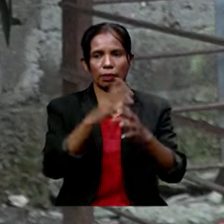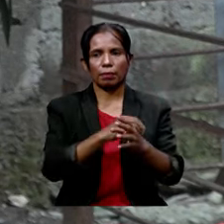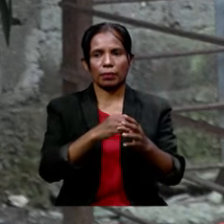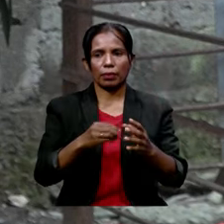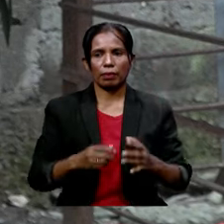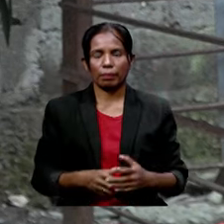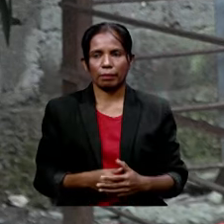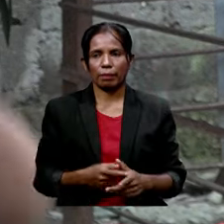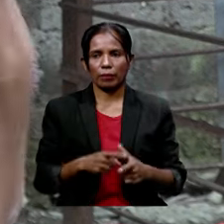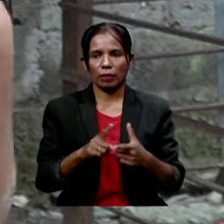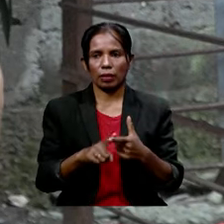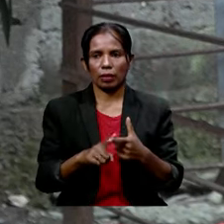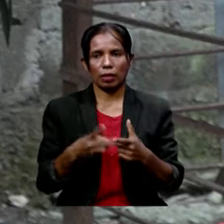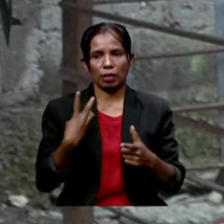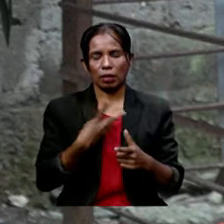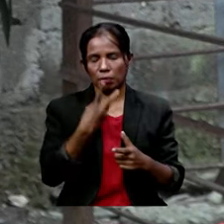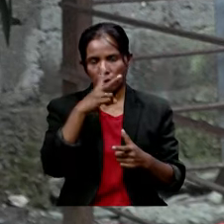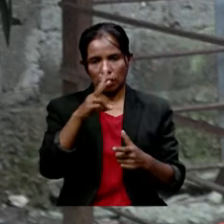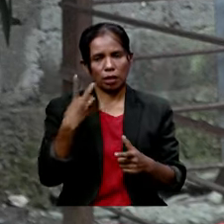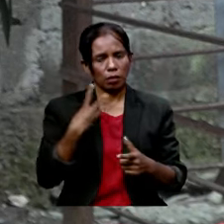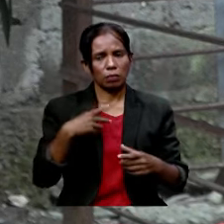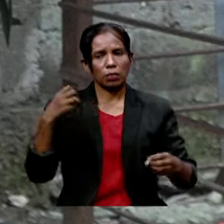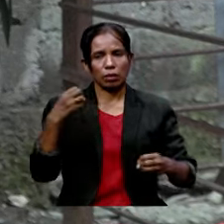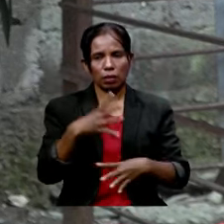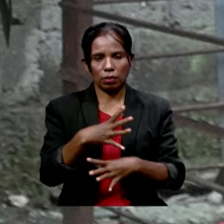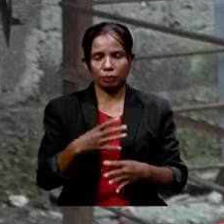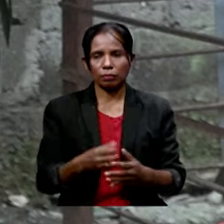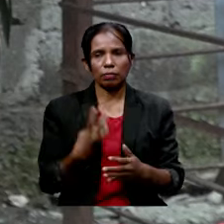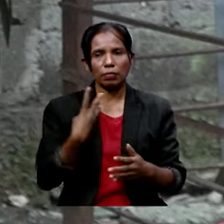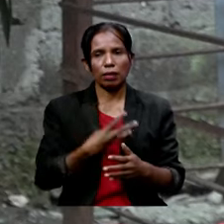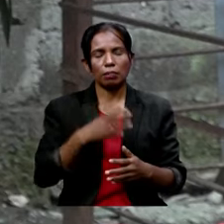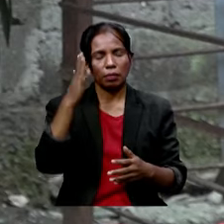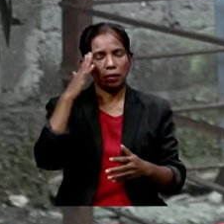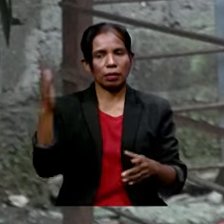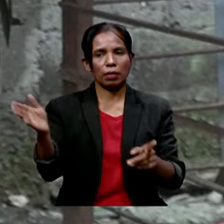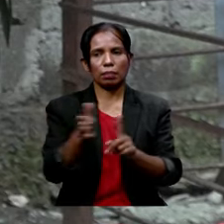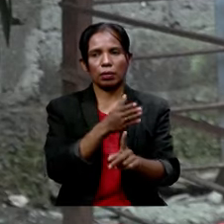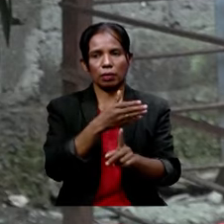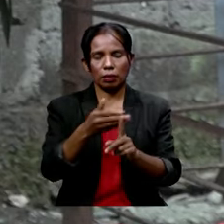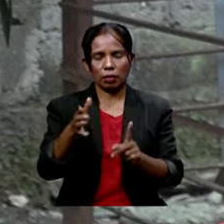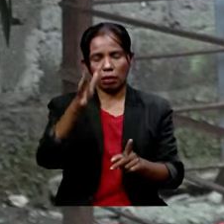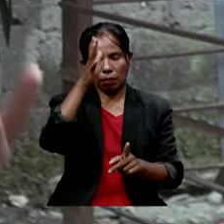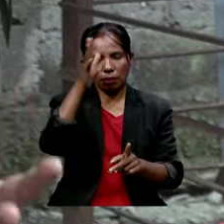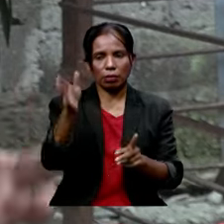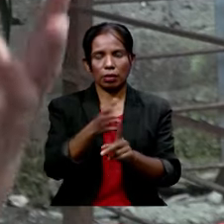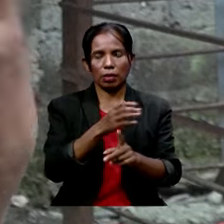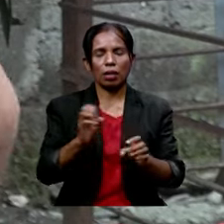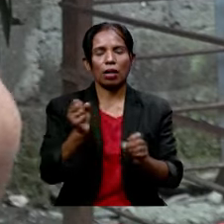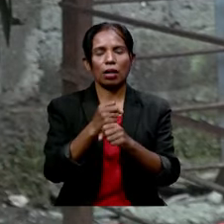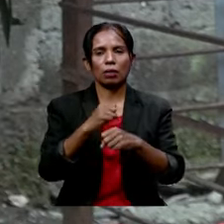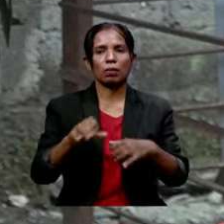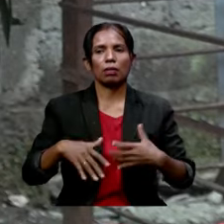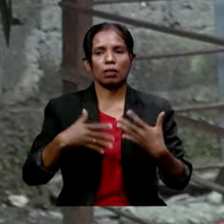hot kerang. Depois am hari ami mustau. Ami hanuin katak nia baku amama, ama baku niaga, ni halo han samak